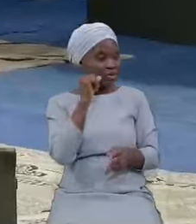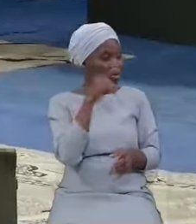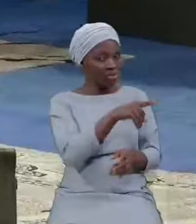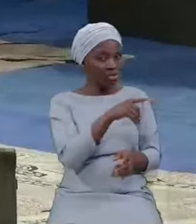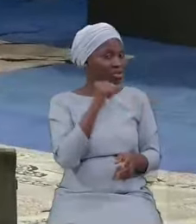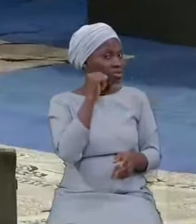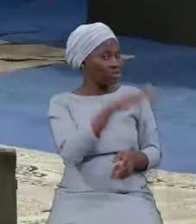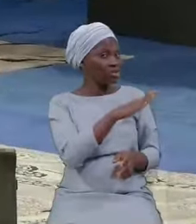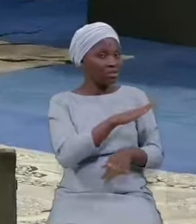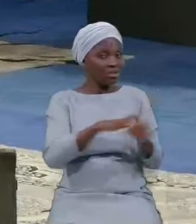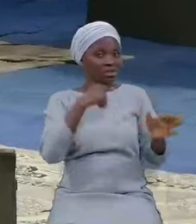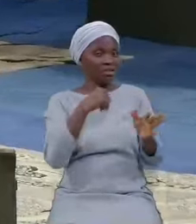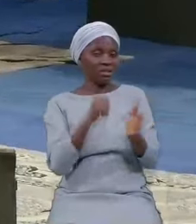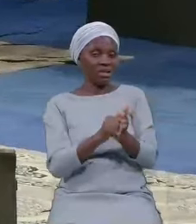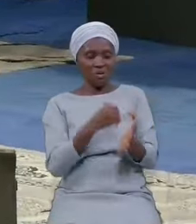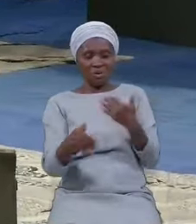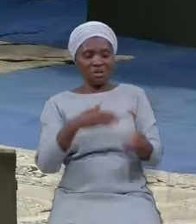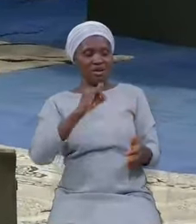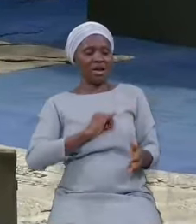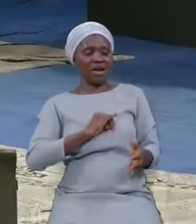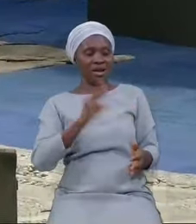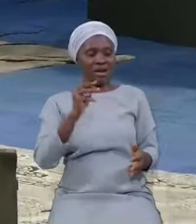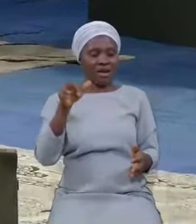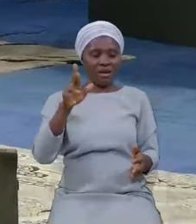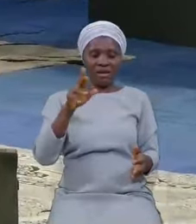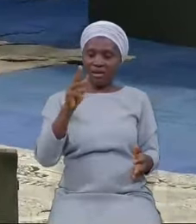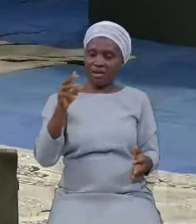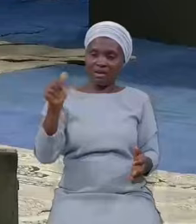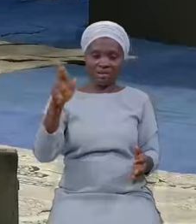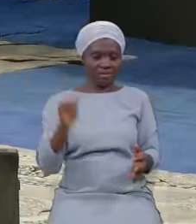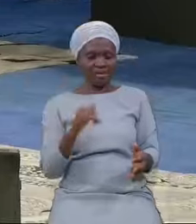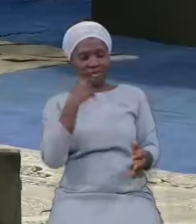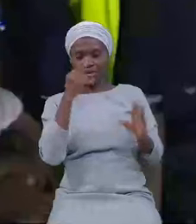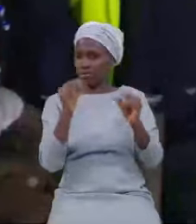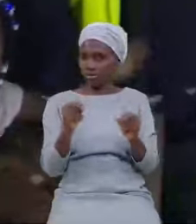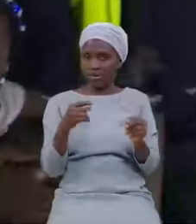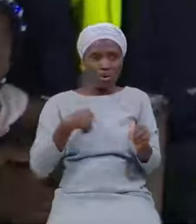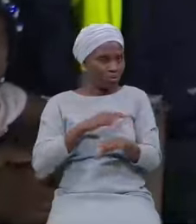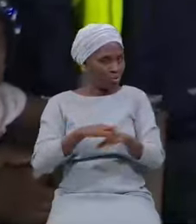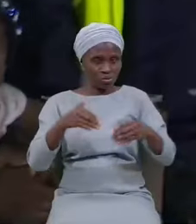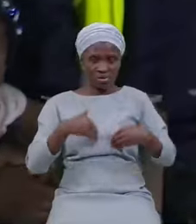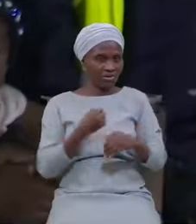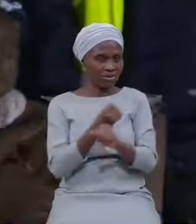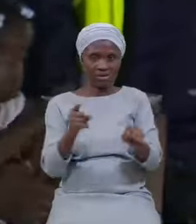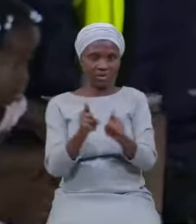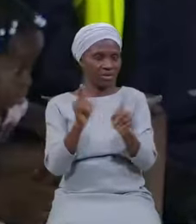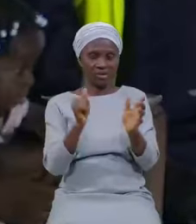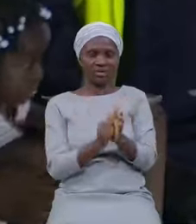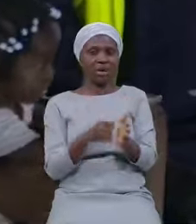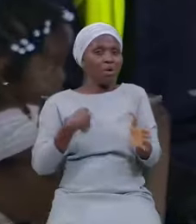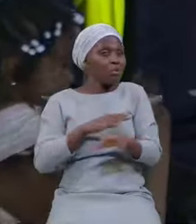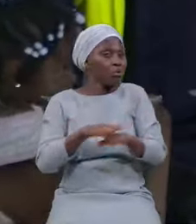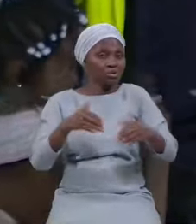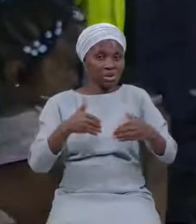Non. Tu n'as pas le salut de cette manière, on n'a pas la satisfaction de cette manière, on n'a pas